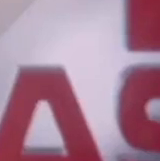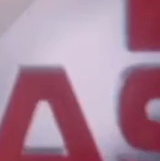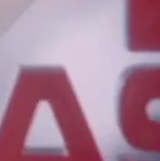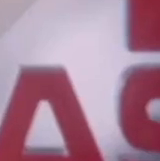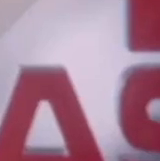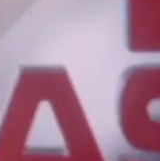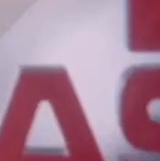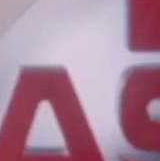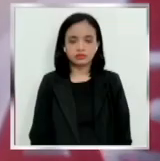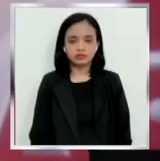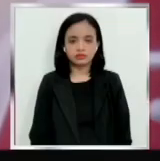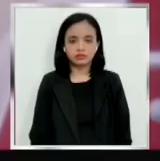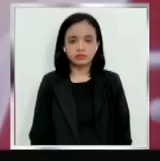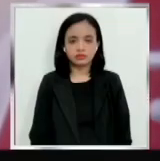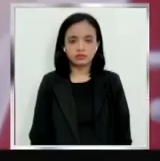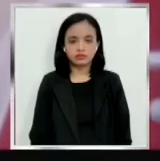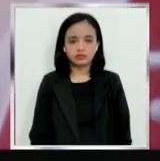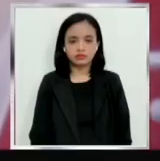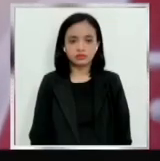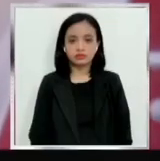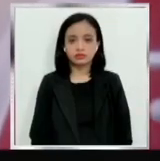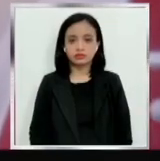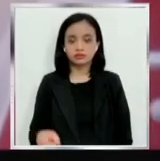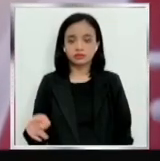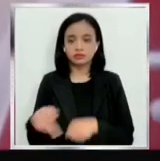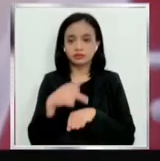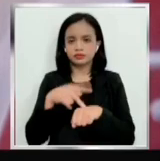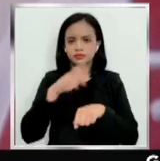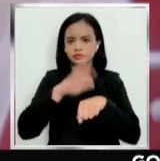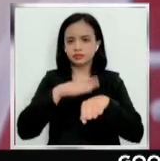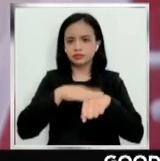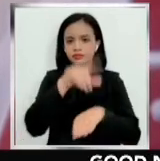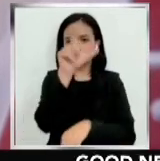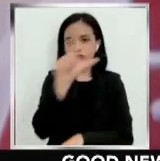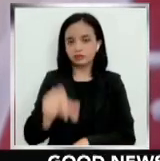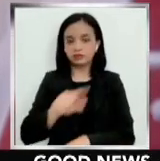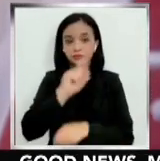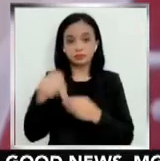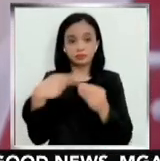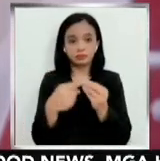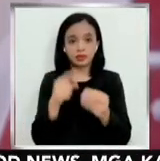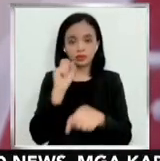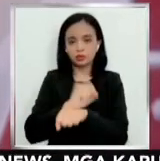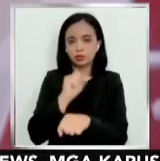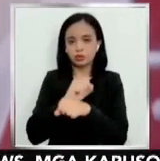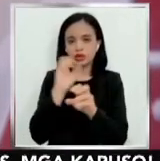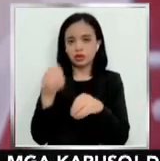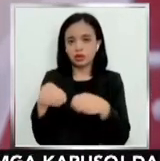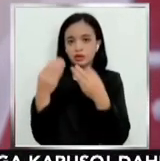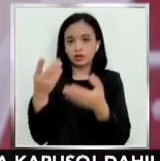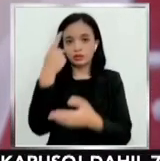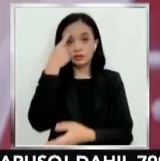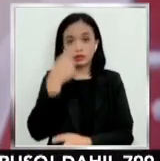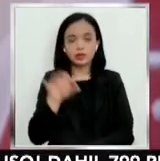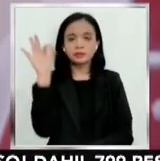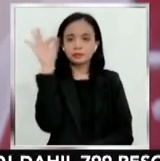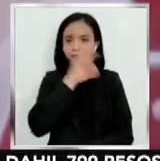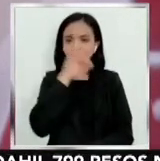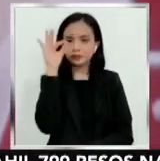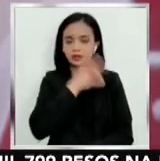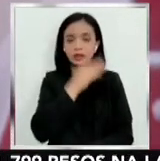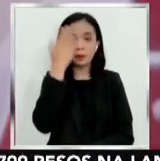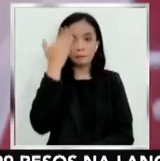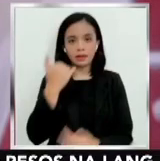Nagbabala ang Konsulado ng Pilipinas sa Milan, Italy, kagaya ng mga alok na trabaho roon para sa mga Pilipino. Kasunod yan ang reklamo ng ilan